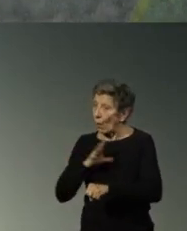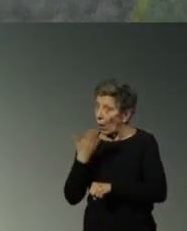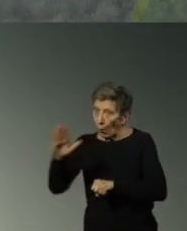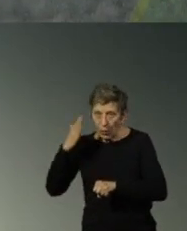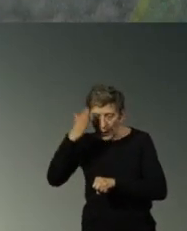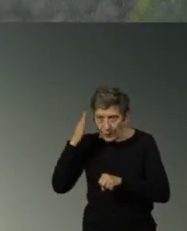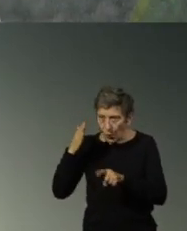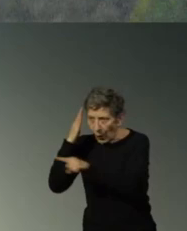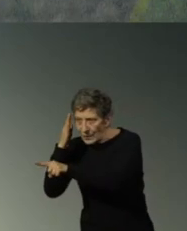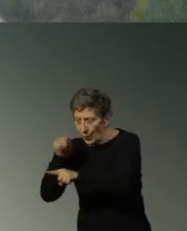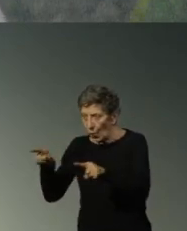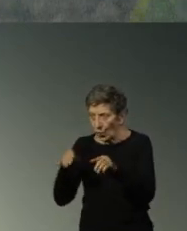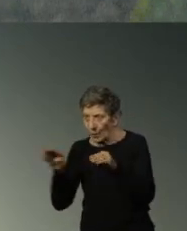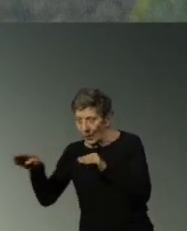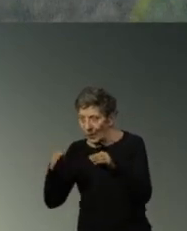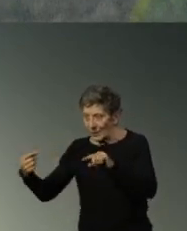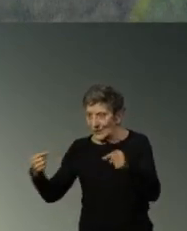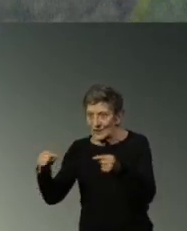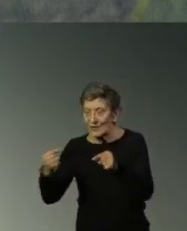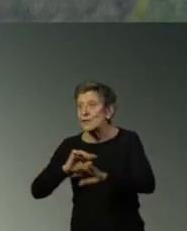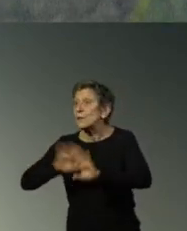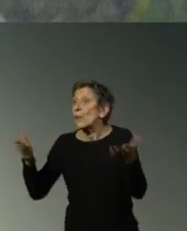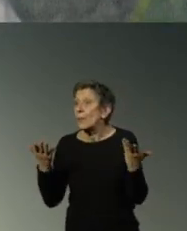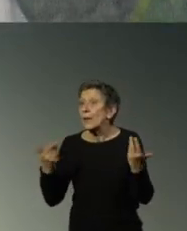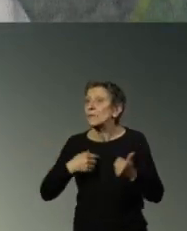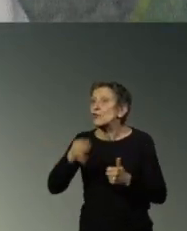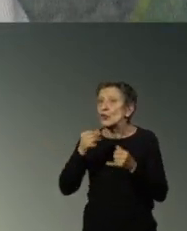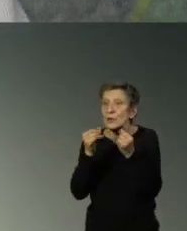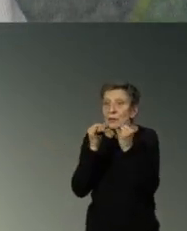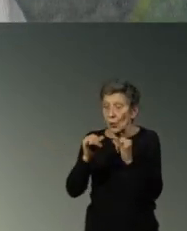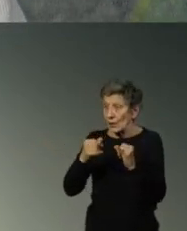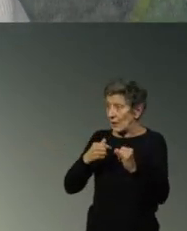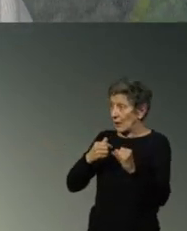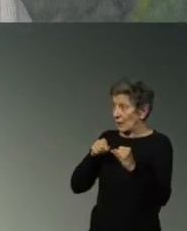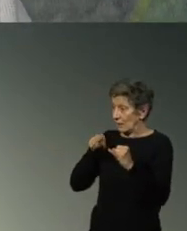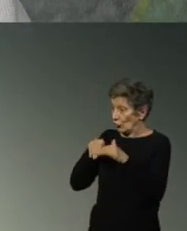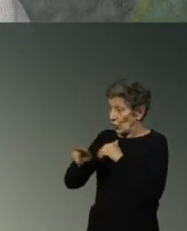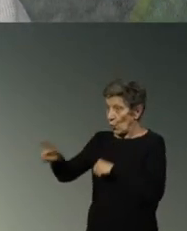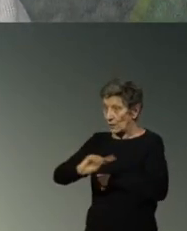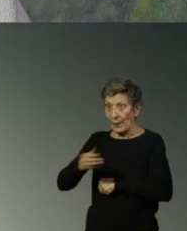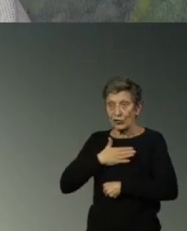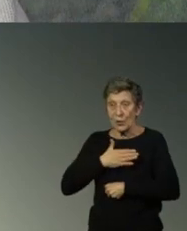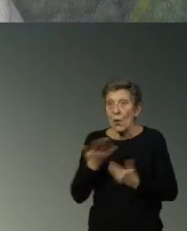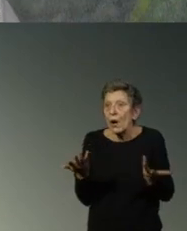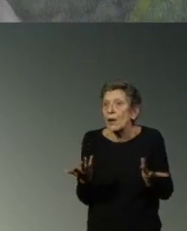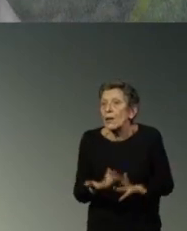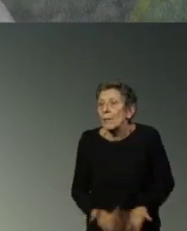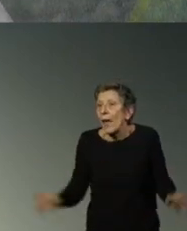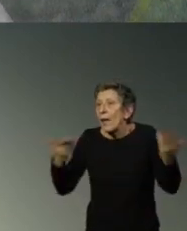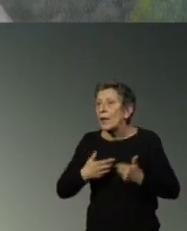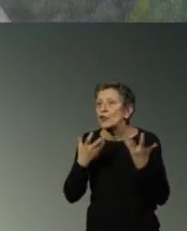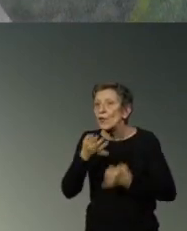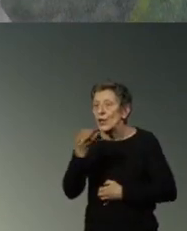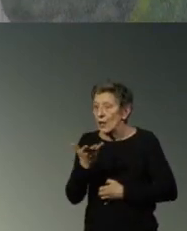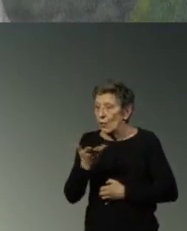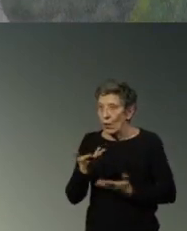quand j'écris « Je ne suis pas chez moi, chez toi » au sanglier, pour moi, c'est aussi une manière de dire en fait, la